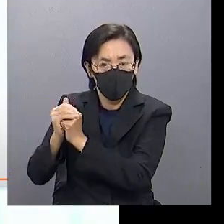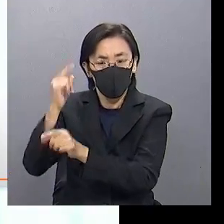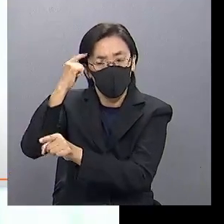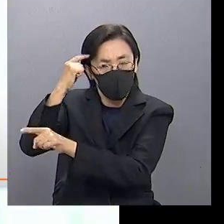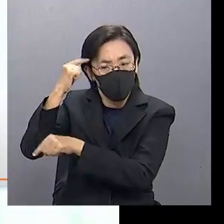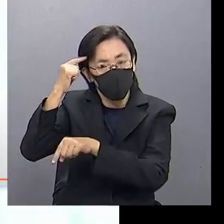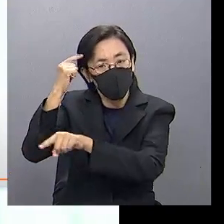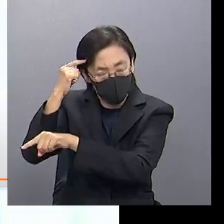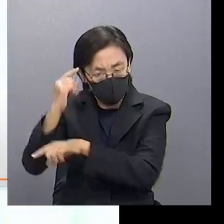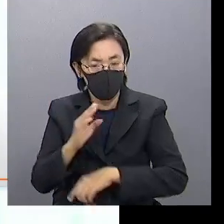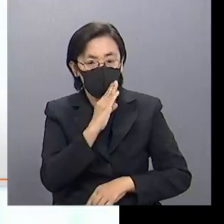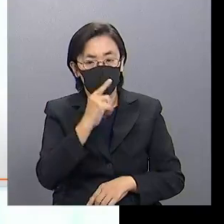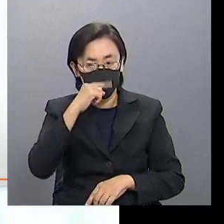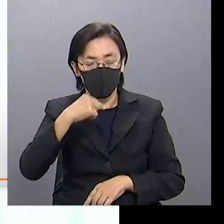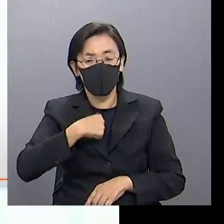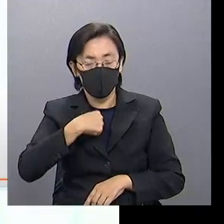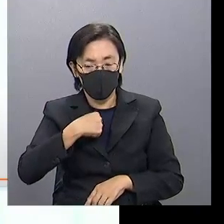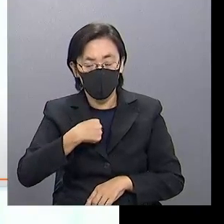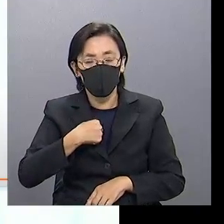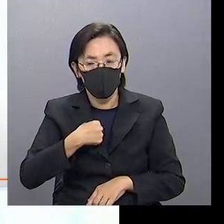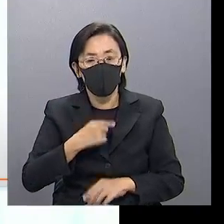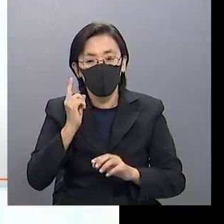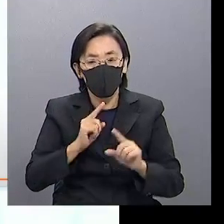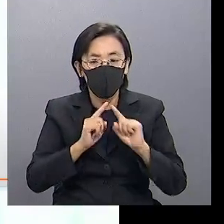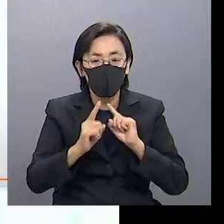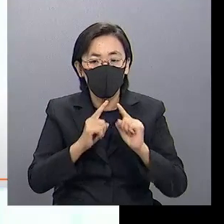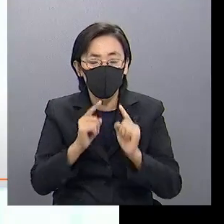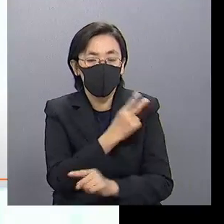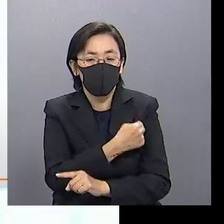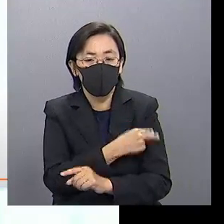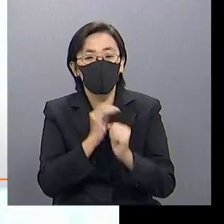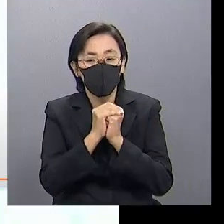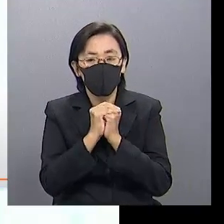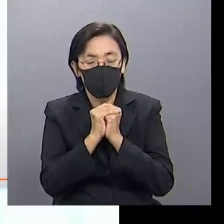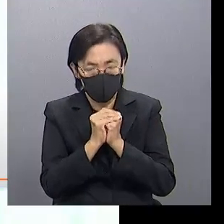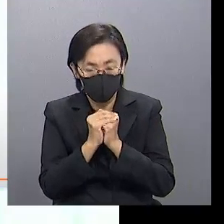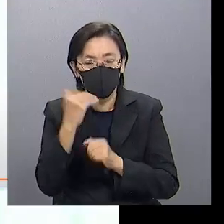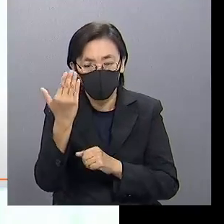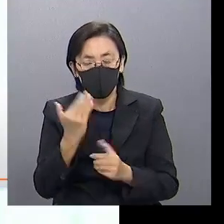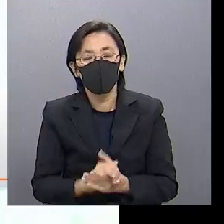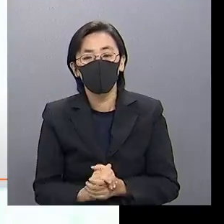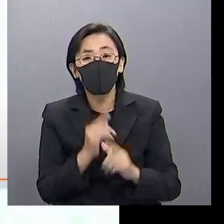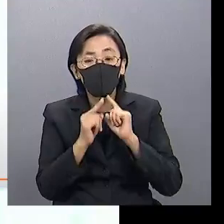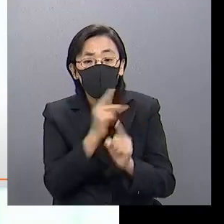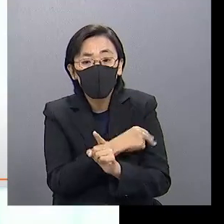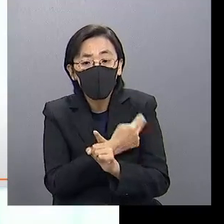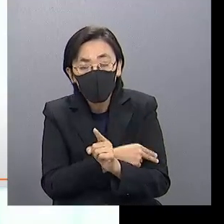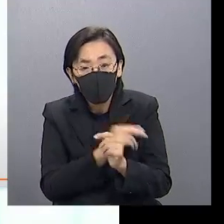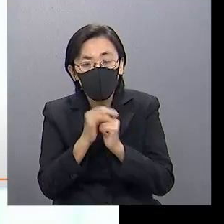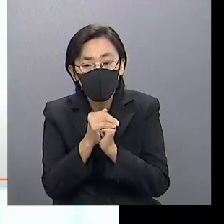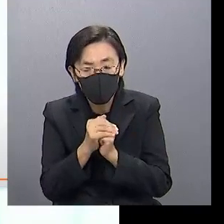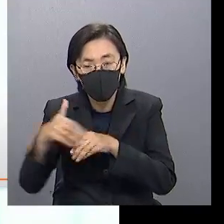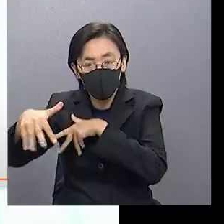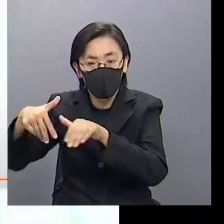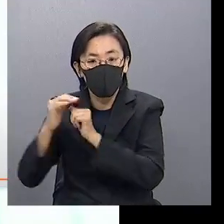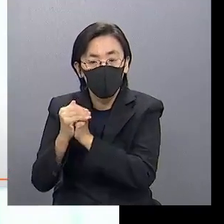วร 1 ปรึกษาแแผ่น Demandถแม้ว่าชาวจีนจะมความเชื่อในเร